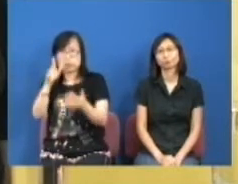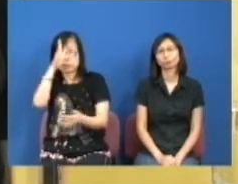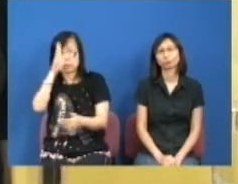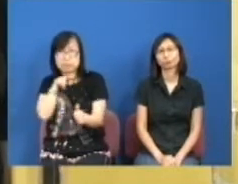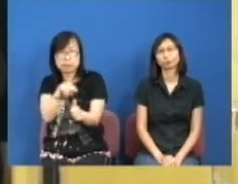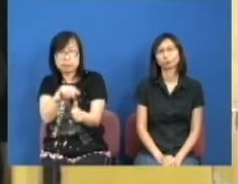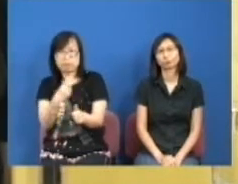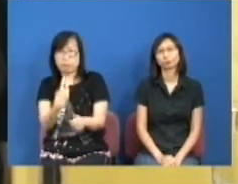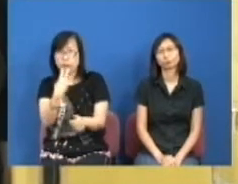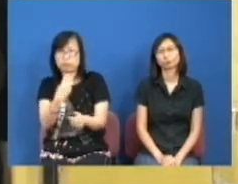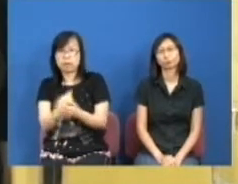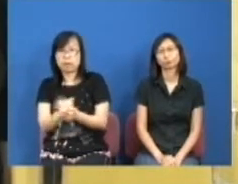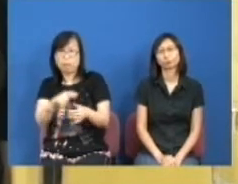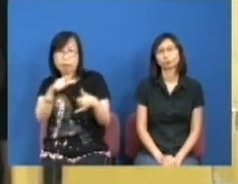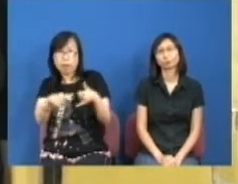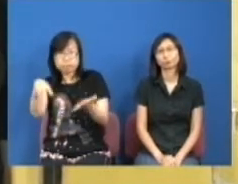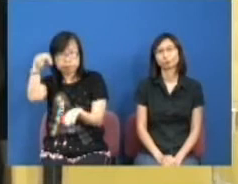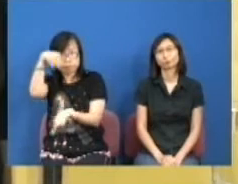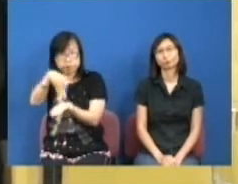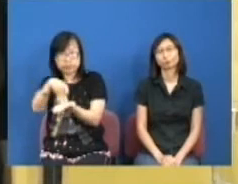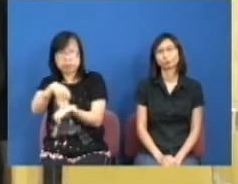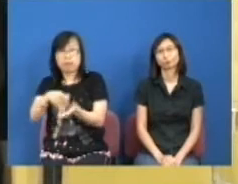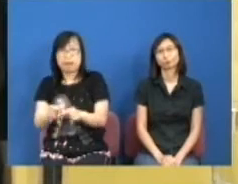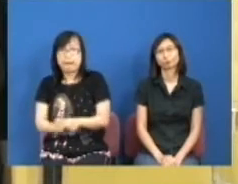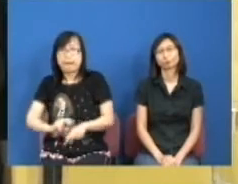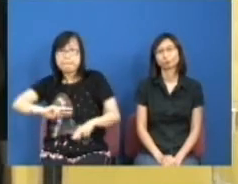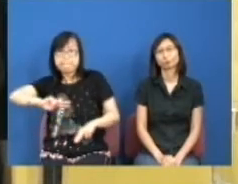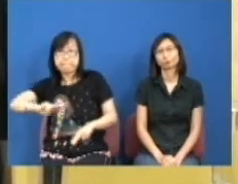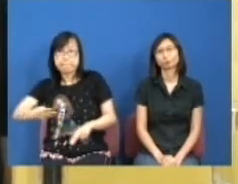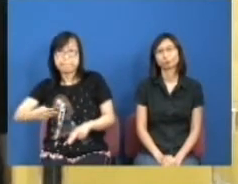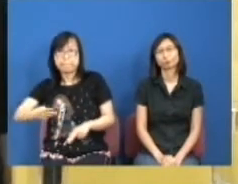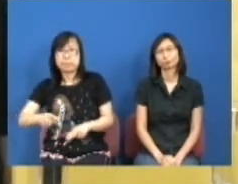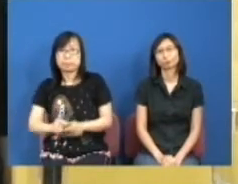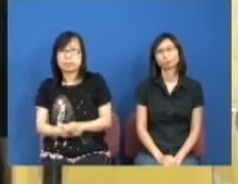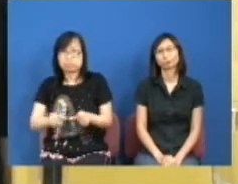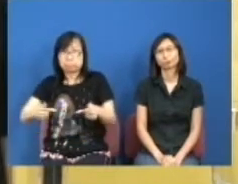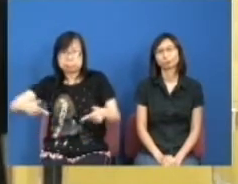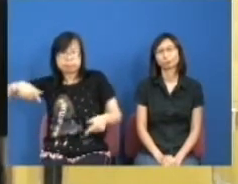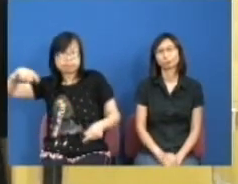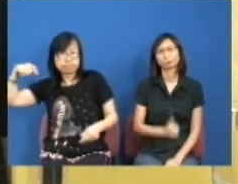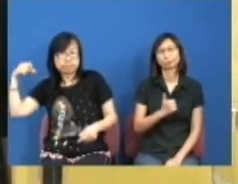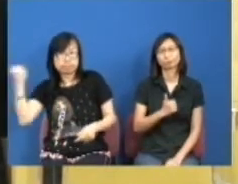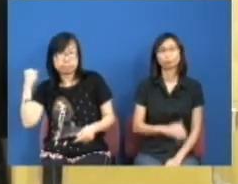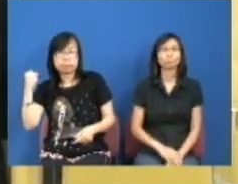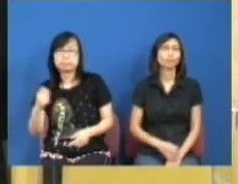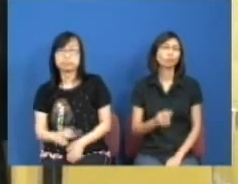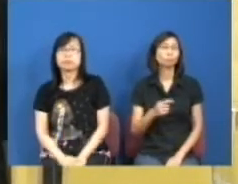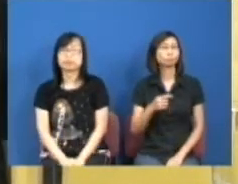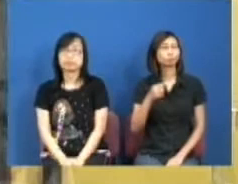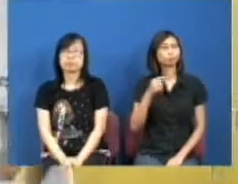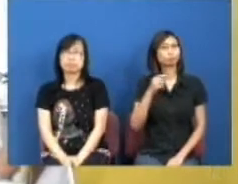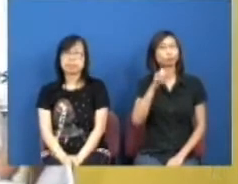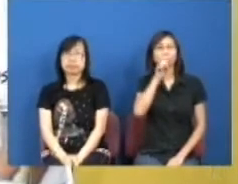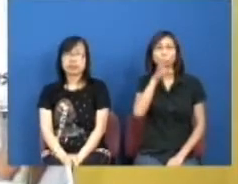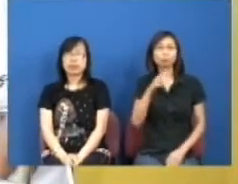間嗰個個體式嗰個參與咧，係變得更加好似有力量咁嘅。 啱啊，頭先講過就係話網